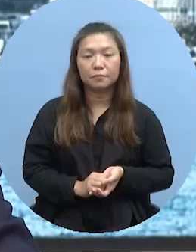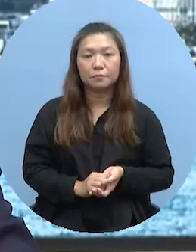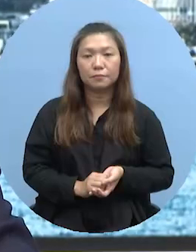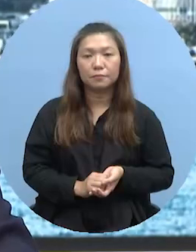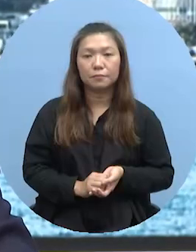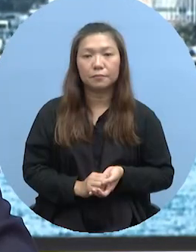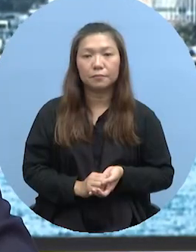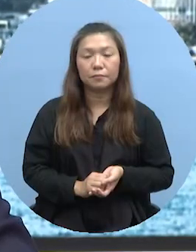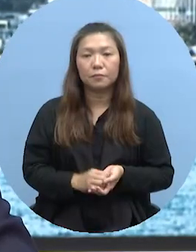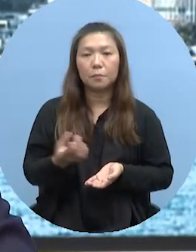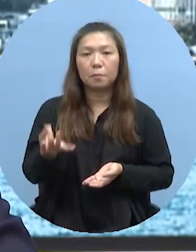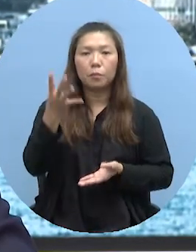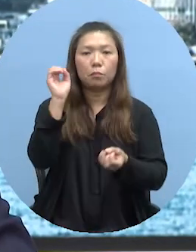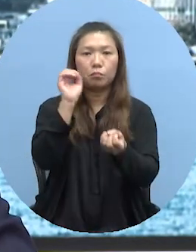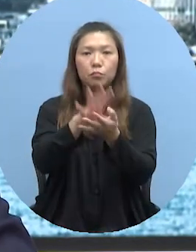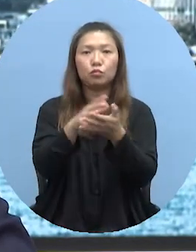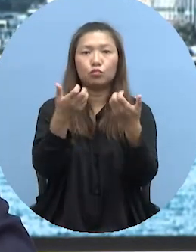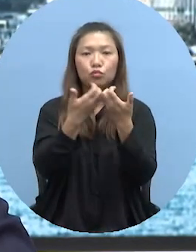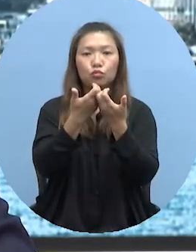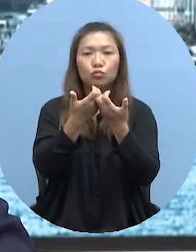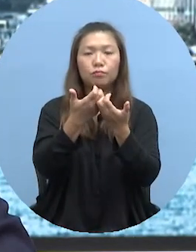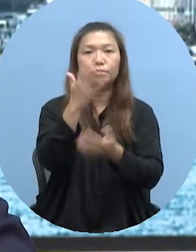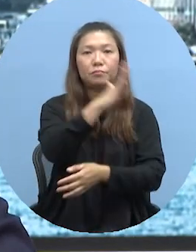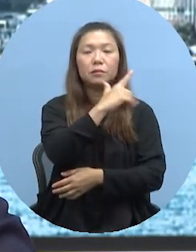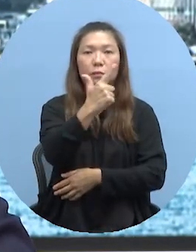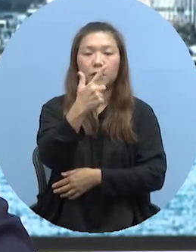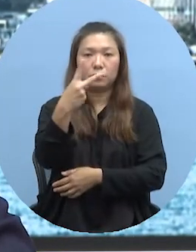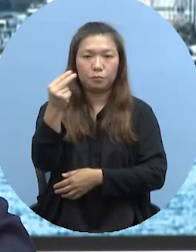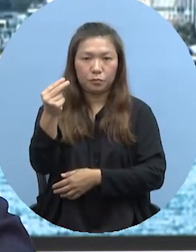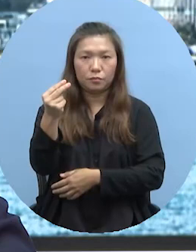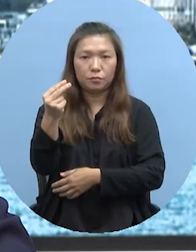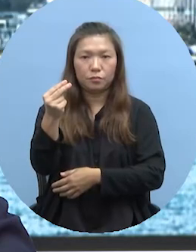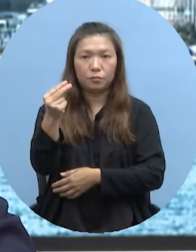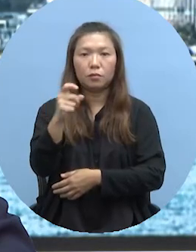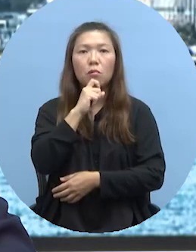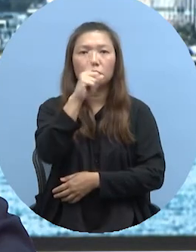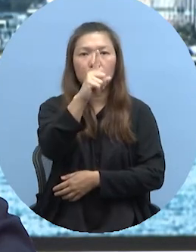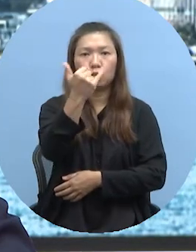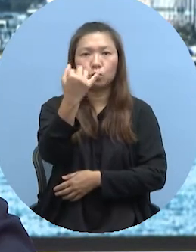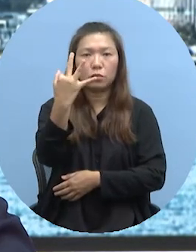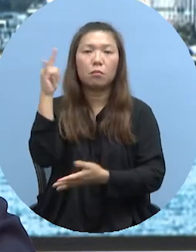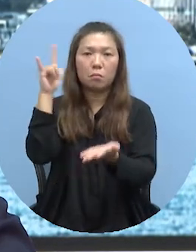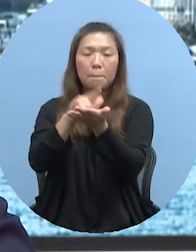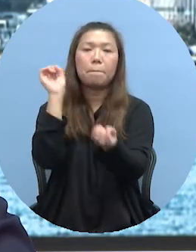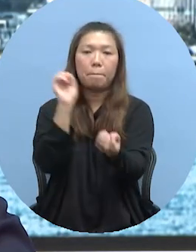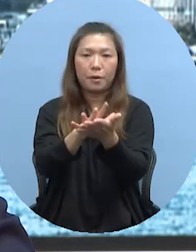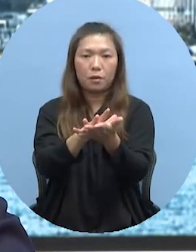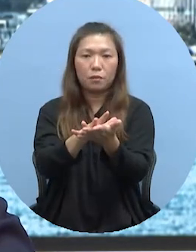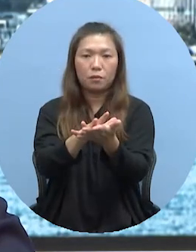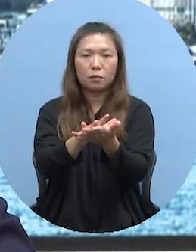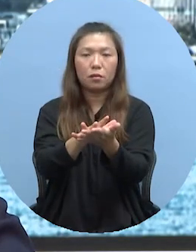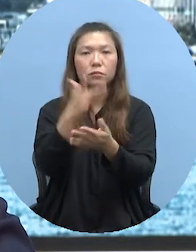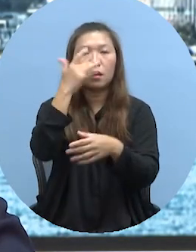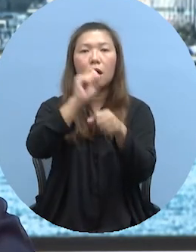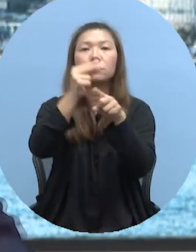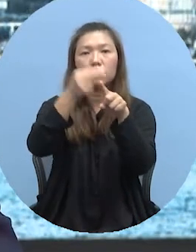本地感染個案共有5827宗，有163宗的輸入性個案，新增了17